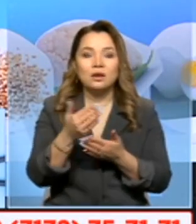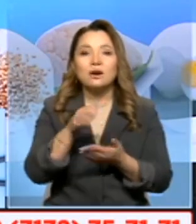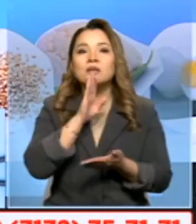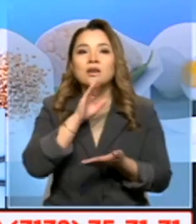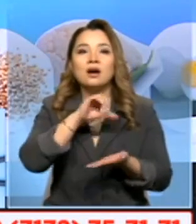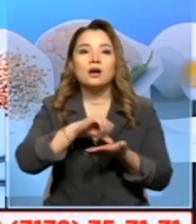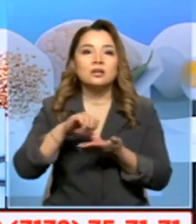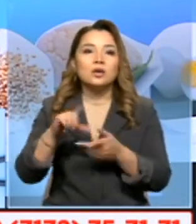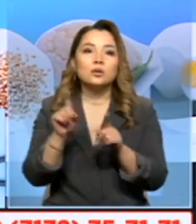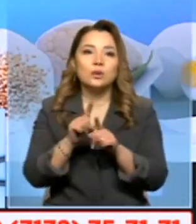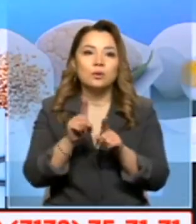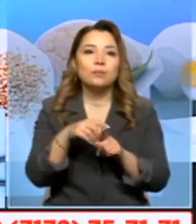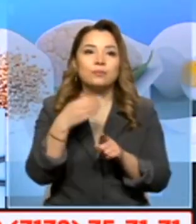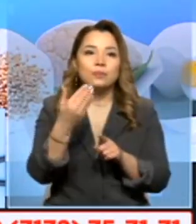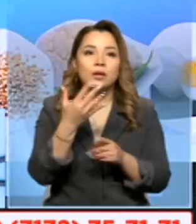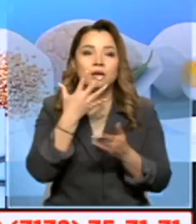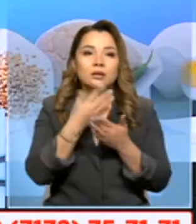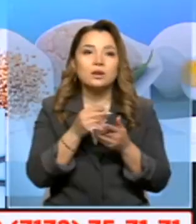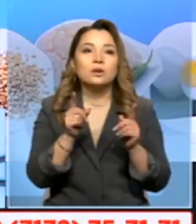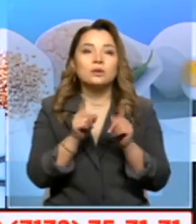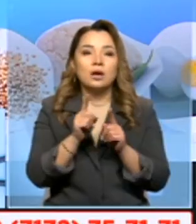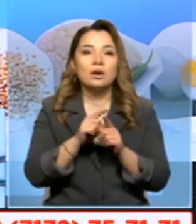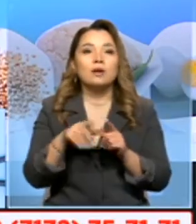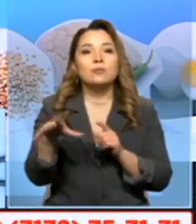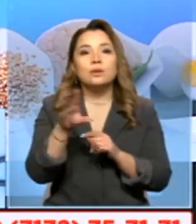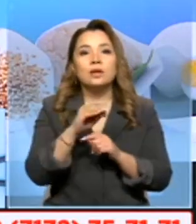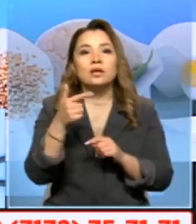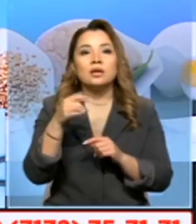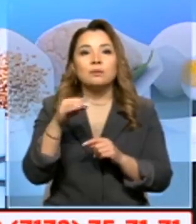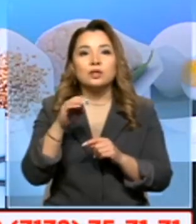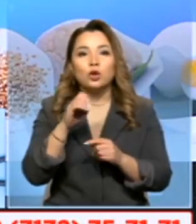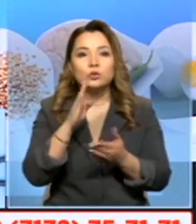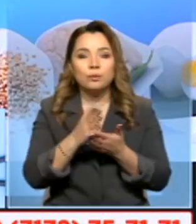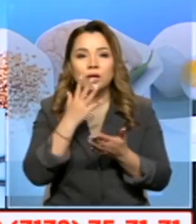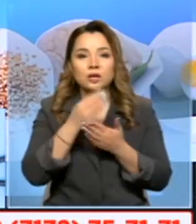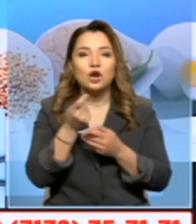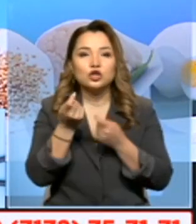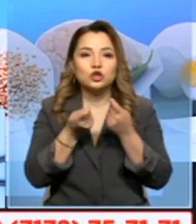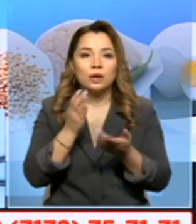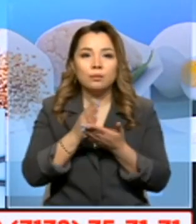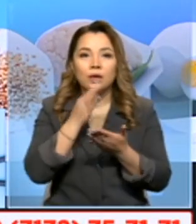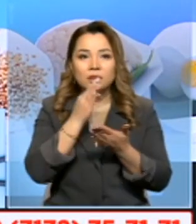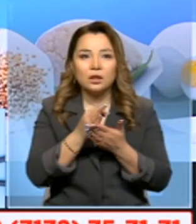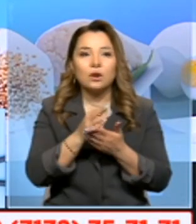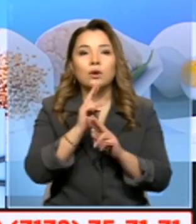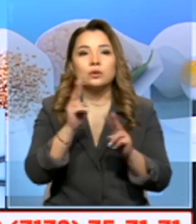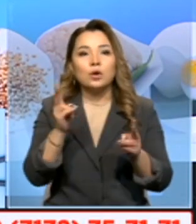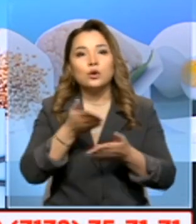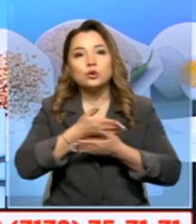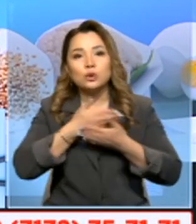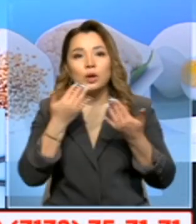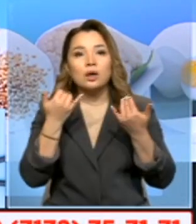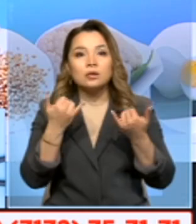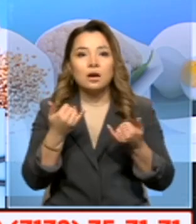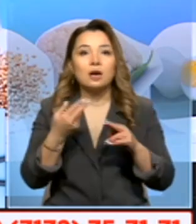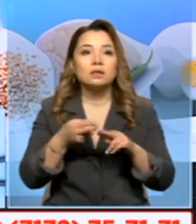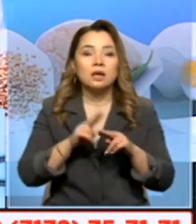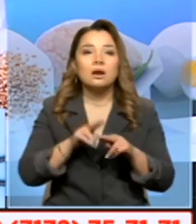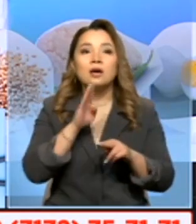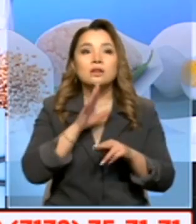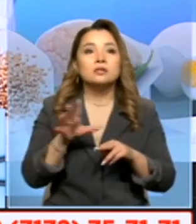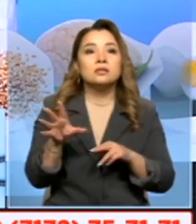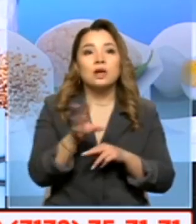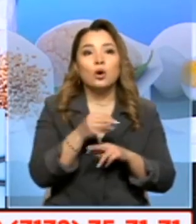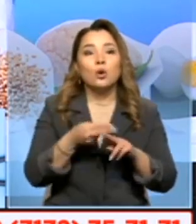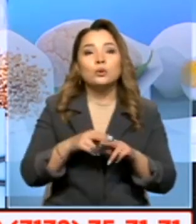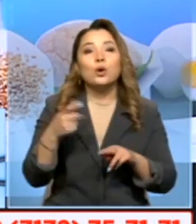қатысқан, бәрінде осы гипотиреоз бар, біреуінде түйіршіктер бар, біреуінде жоқ. Енді қазір сол қыздар